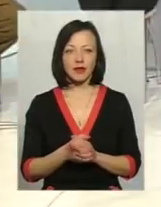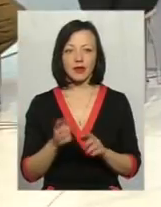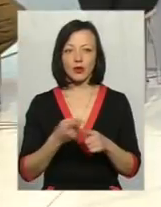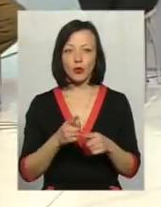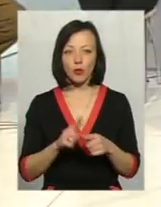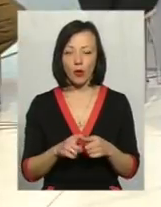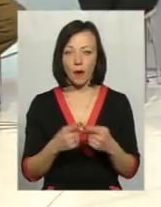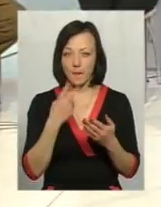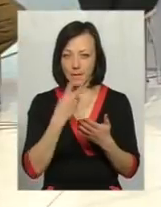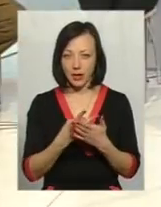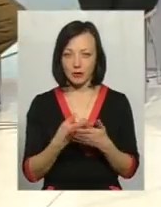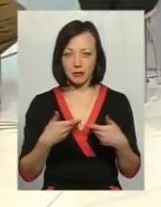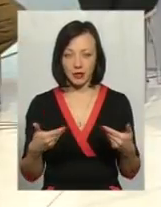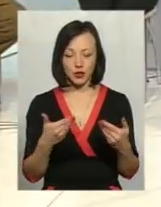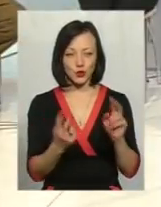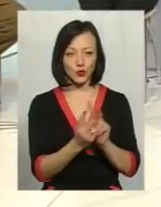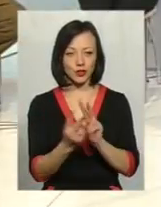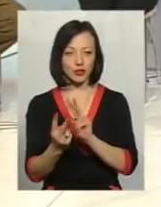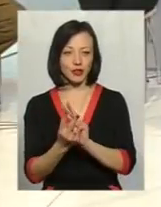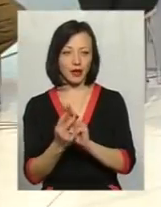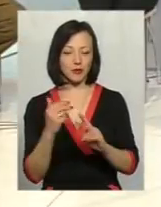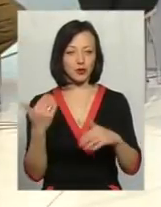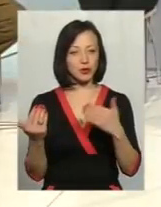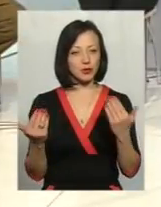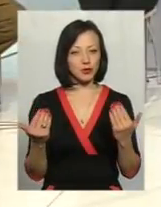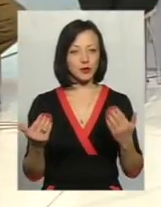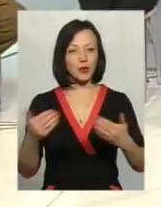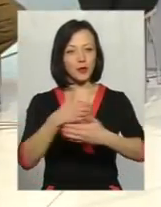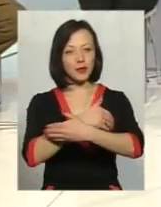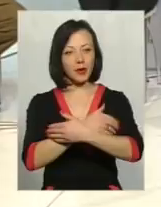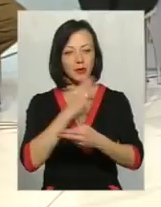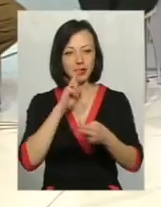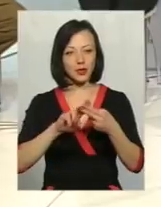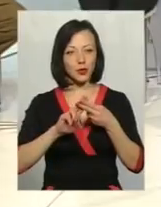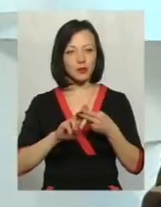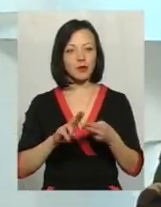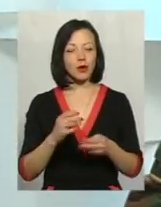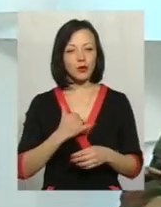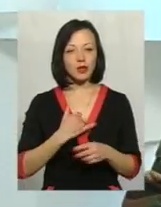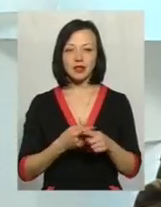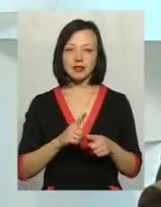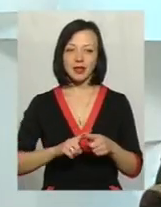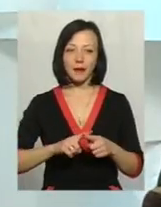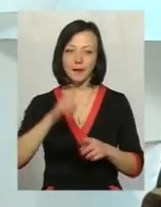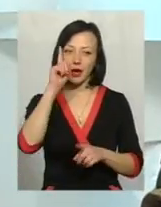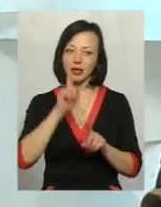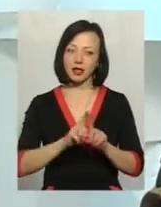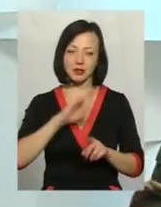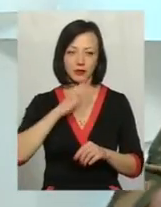ми отак, от бачите, ми зустрічаємося один з одним, обнімаємося, цілуємося, тому що в нас оце от братерство